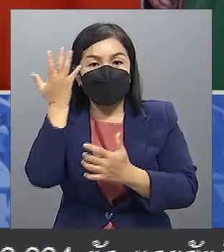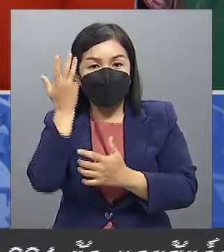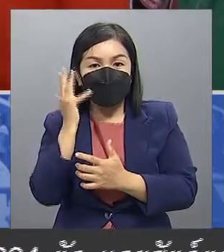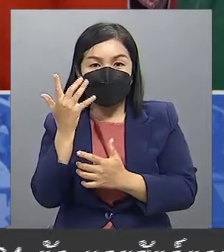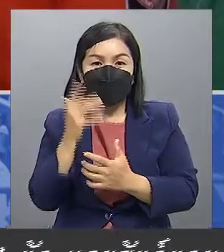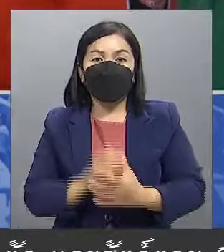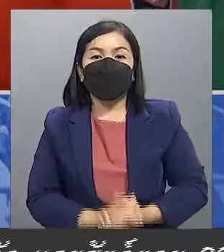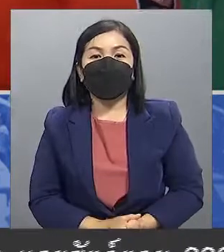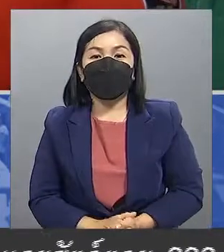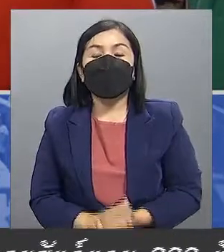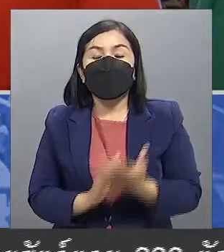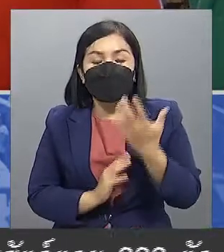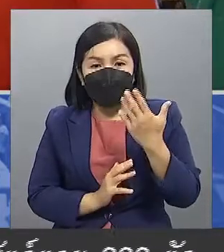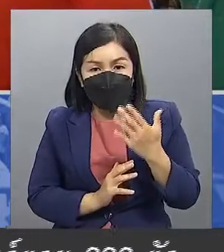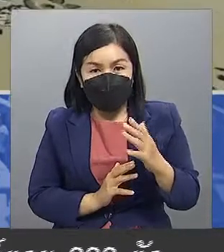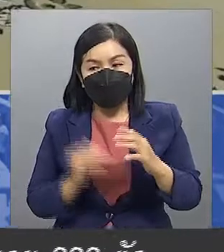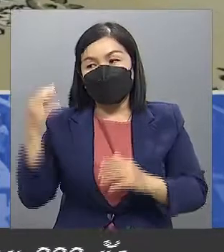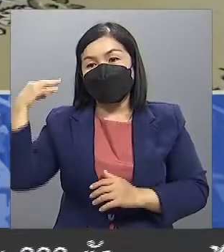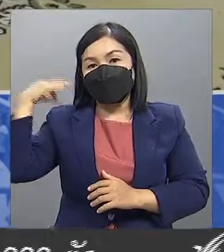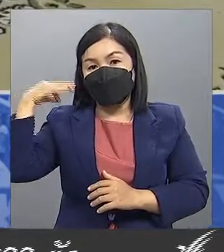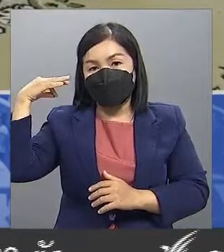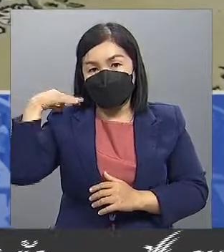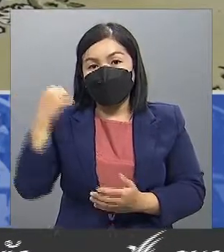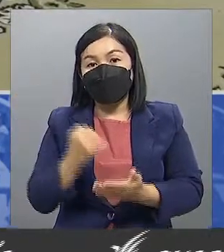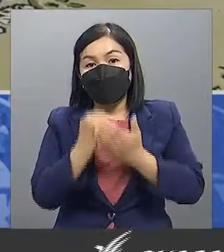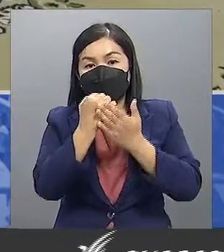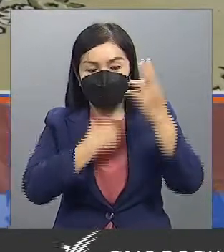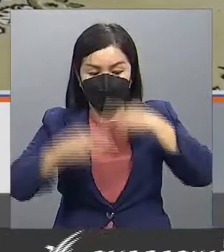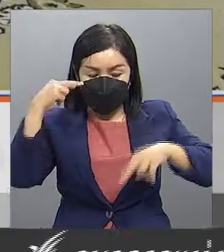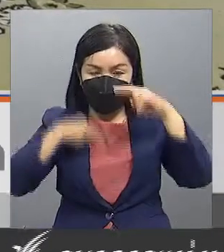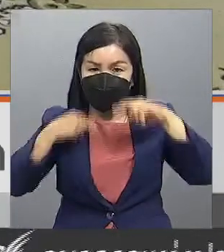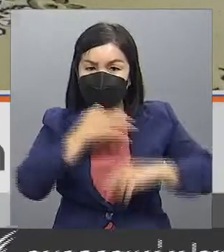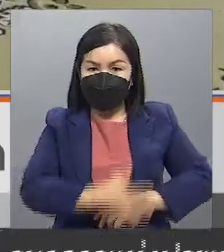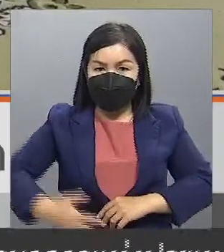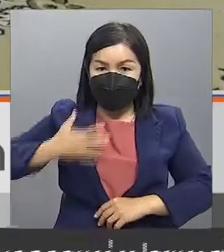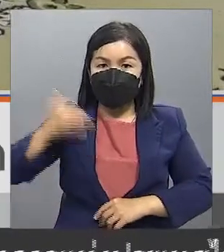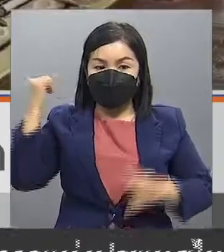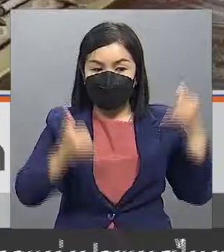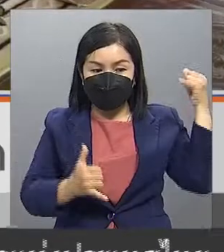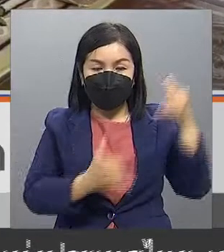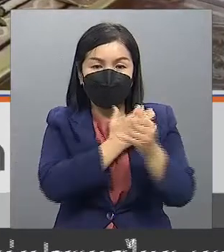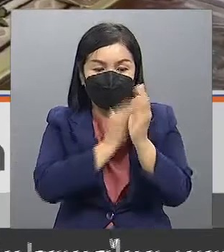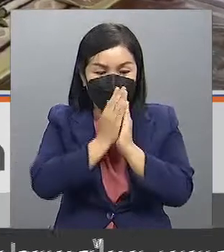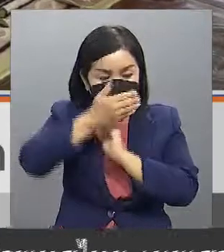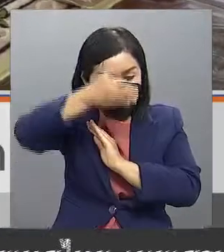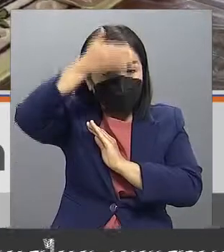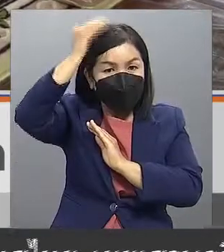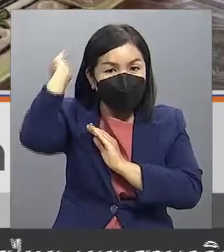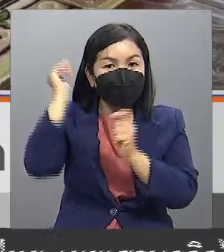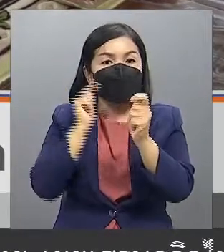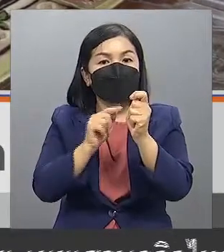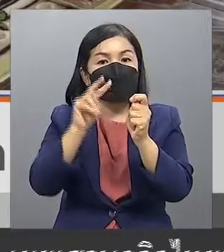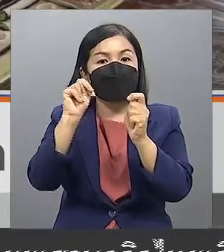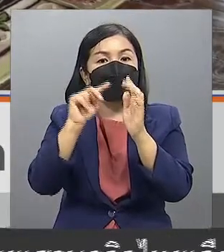ขณะที่เจ้าหน้าที่อาสาสมัครช่วยคัดกรองตรวจวัดอุณหภูมิผู้เข้าร่วมงานบวชที่วัดนาทวีอำเภอนาทวีจังหวัดสงขลา